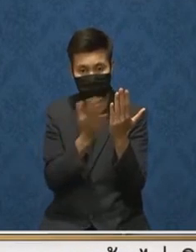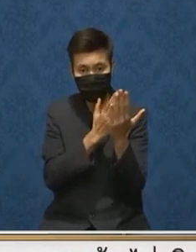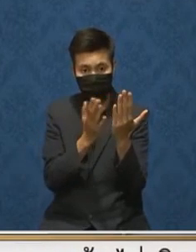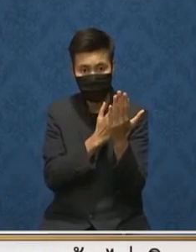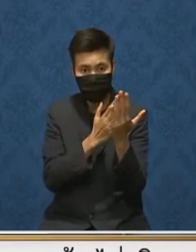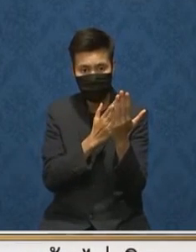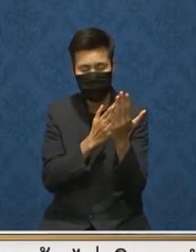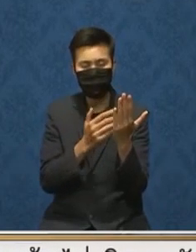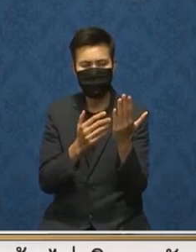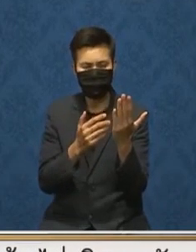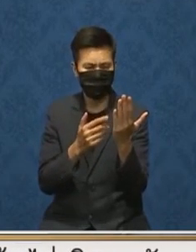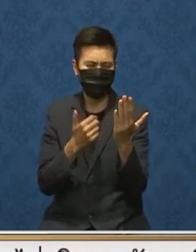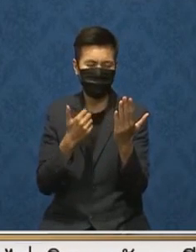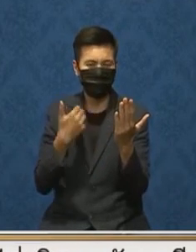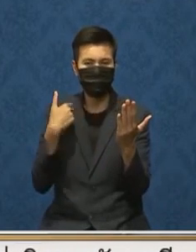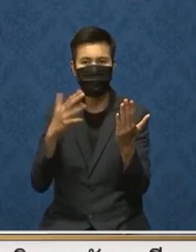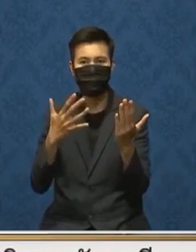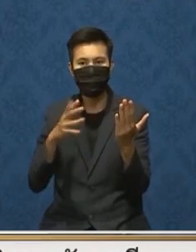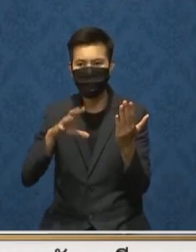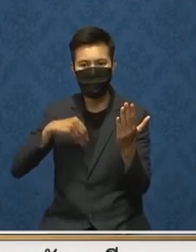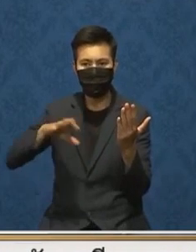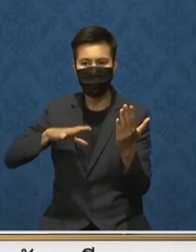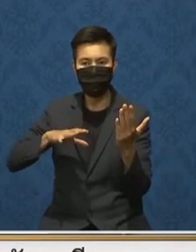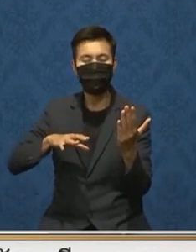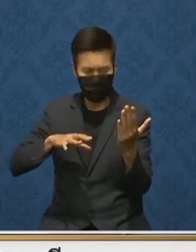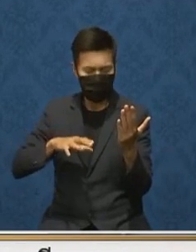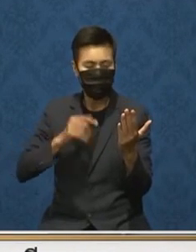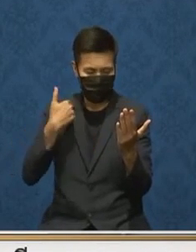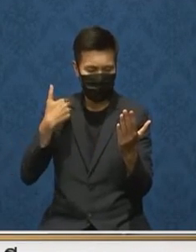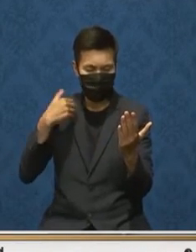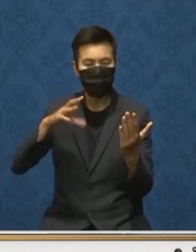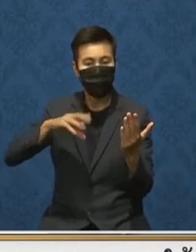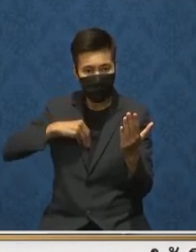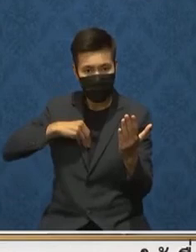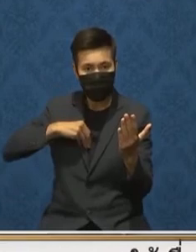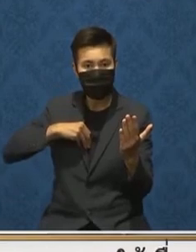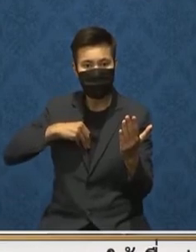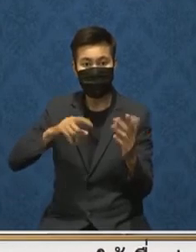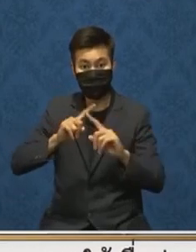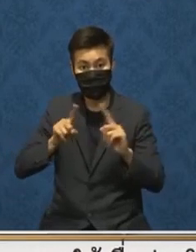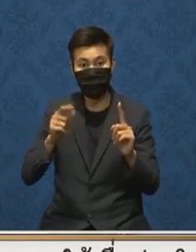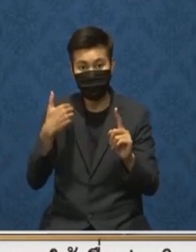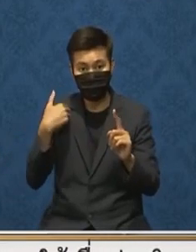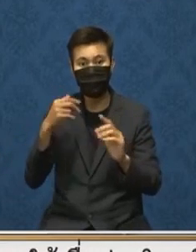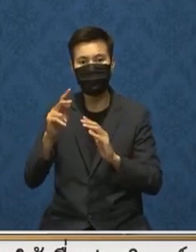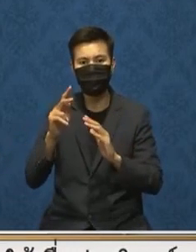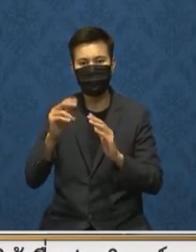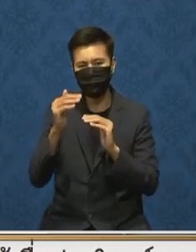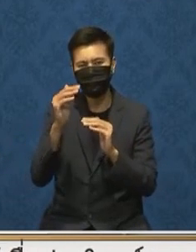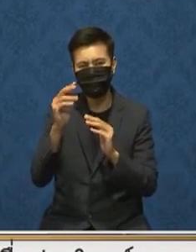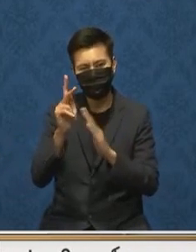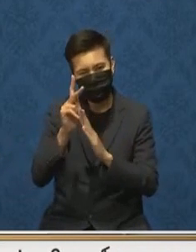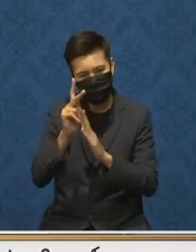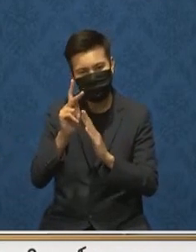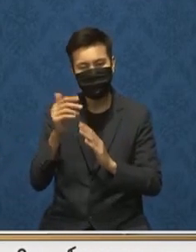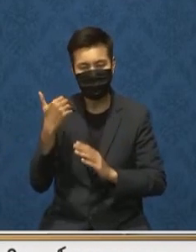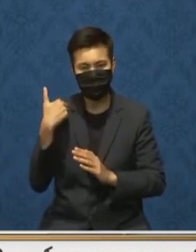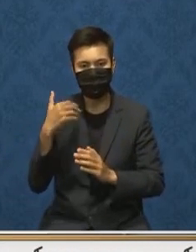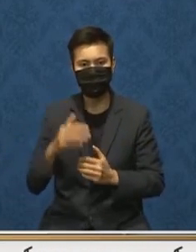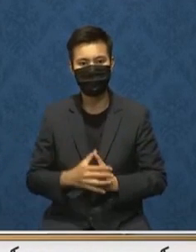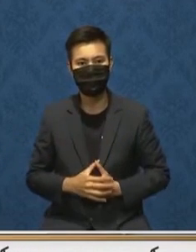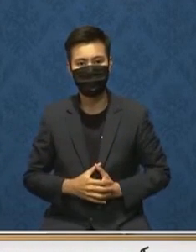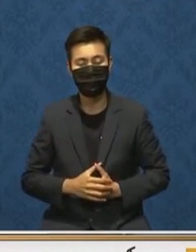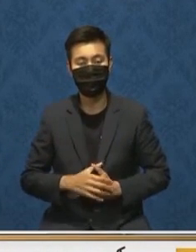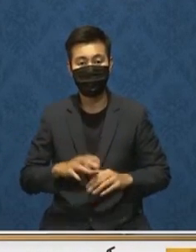ไม่เห็นด้วยก็เห็นด้วยหมดนะก็เห็นด้วยอย่างมีเงื่อนไขบ้างแต่ว่าก็เห็นด้วยทั้งหมดนะครับโดยสรุปความเห็นว่าก็เ